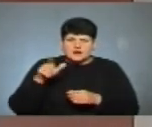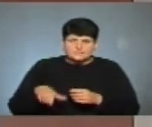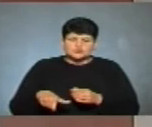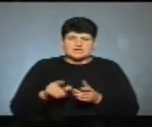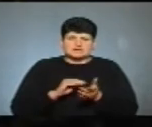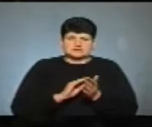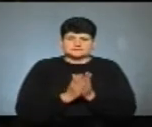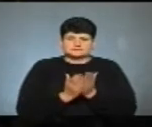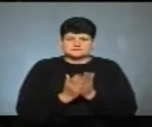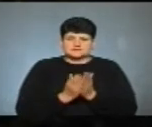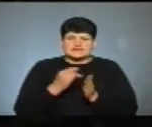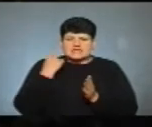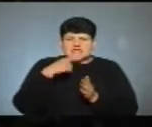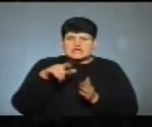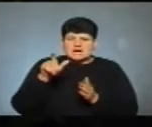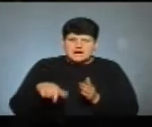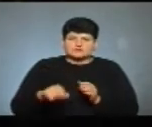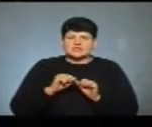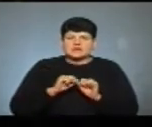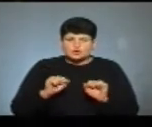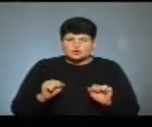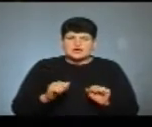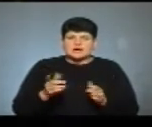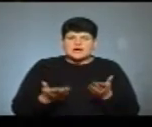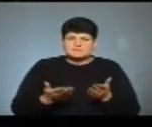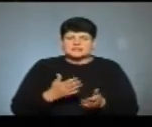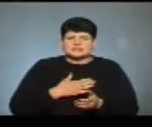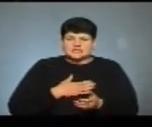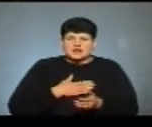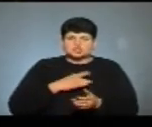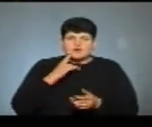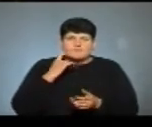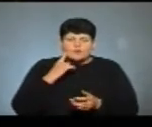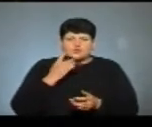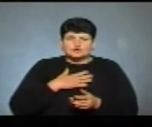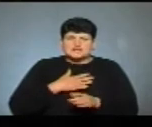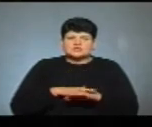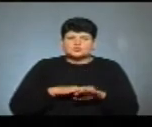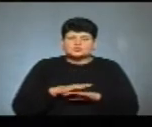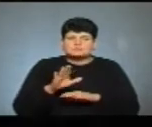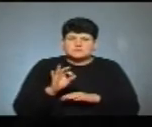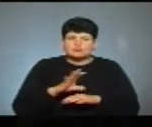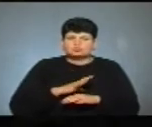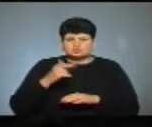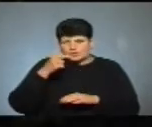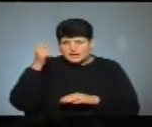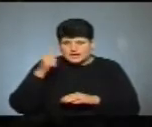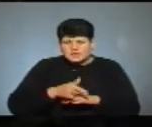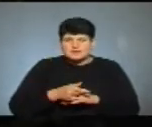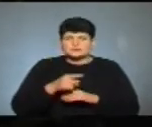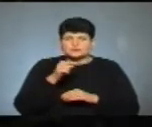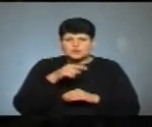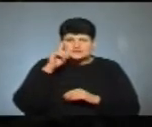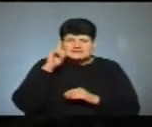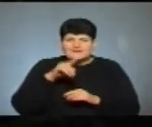видання. І автора, і героя, і аби наша молодь, наше суспільство було грамотним, і воно знало